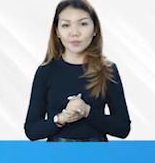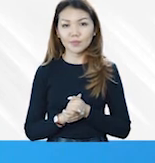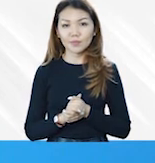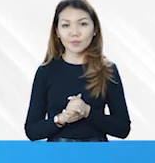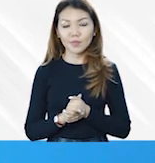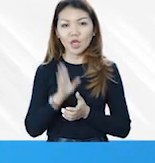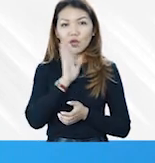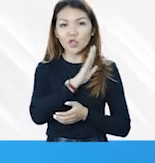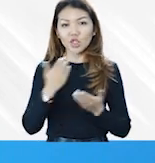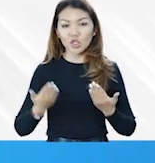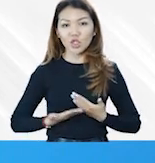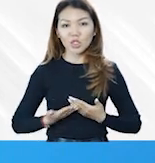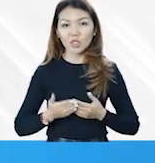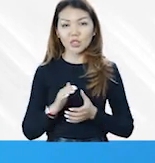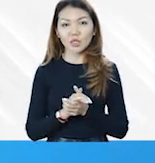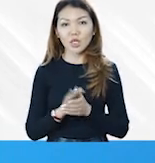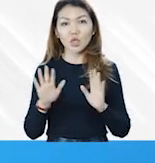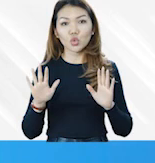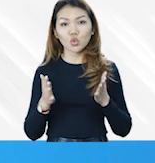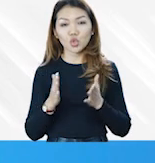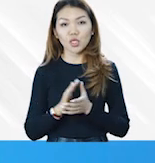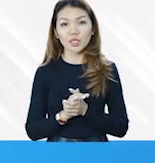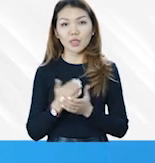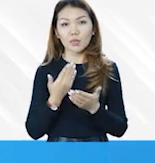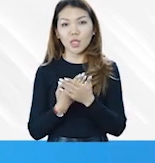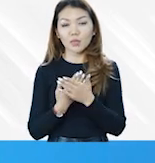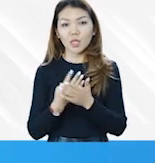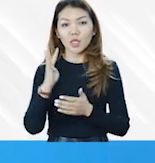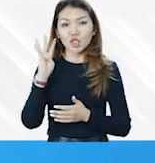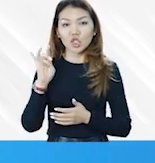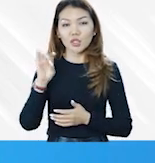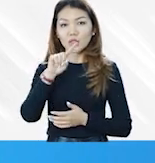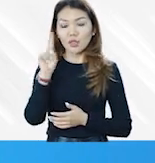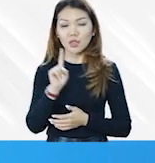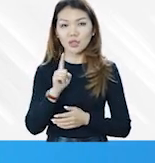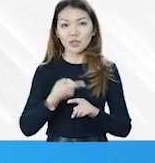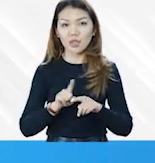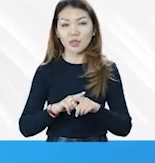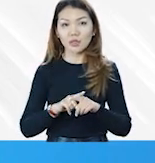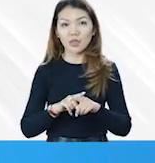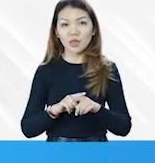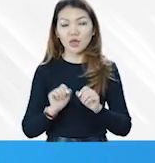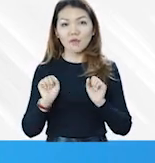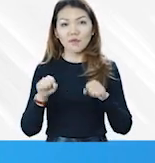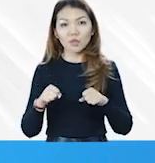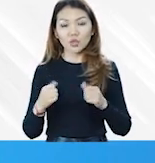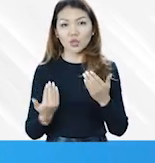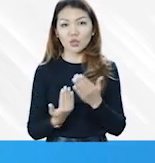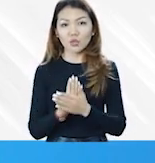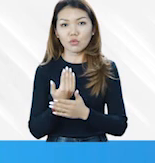В жизни женщины она случается 400 раз. Это начало возможной новой жизни.